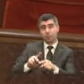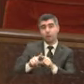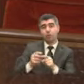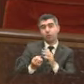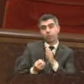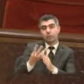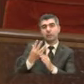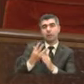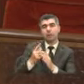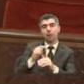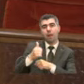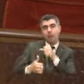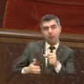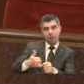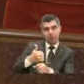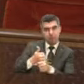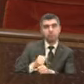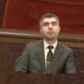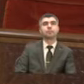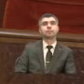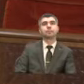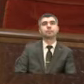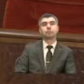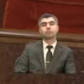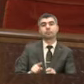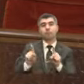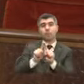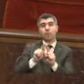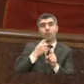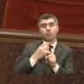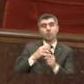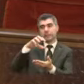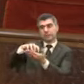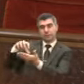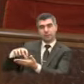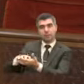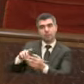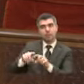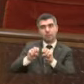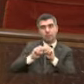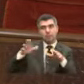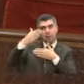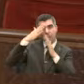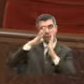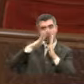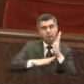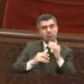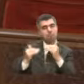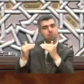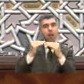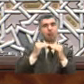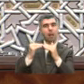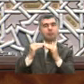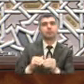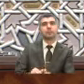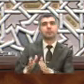ندخله السنة المقبلة، هو واحد نسبة توزيع بين الأقاليم على مستوى كل جهة. شكرا لكم.